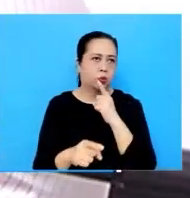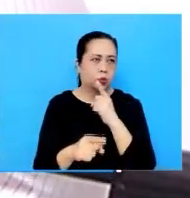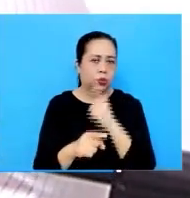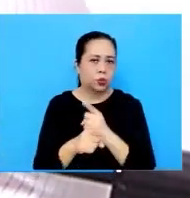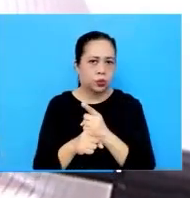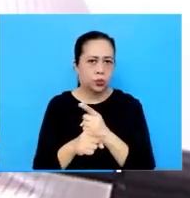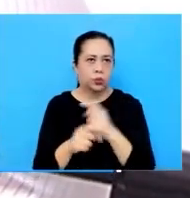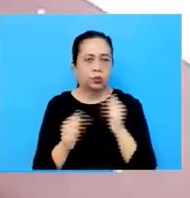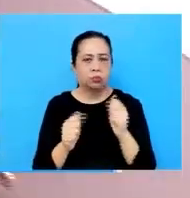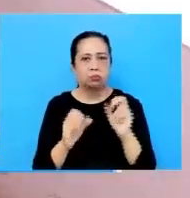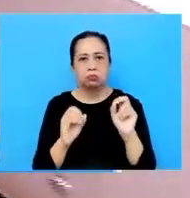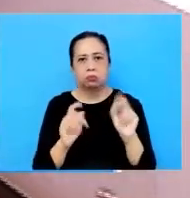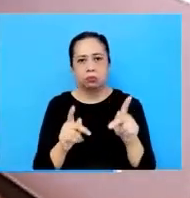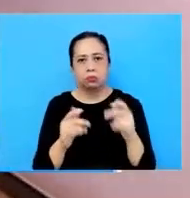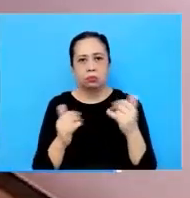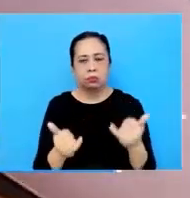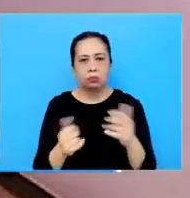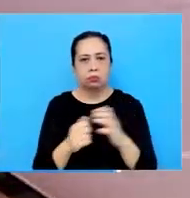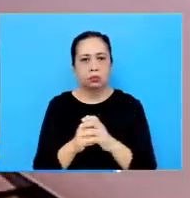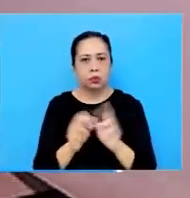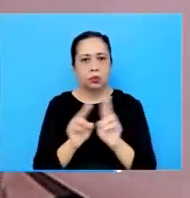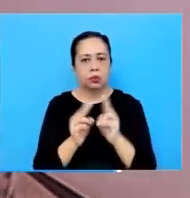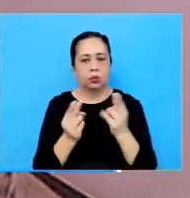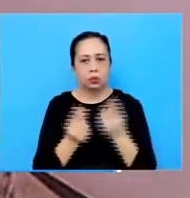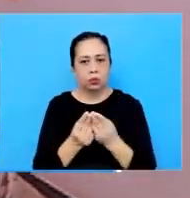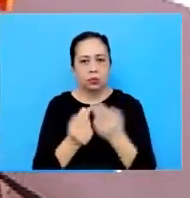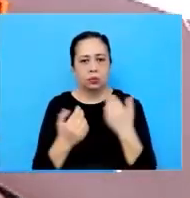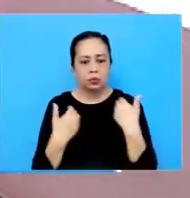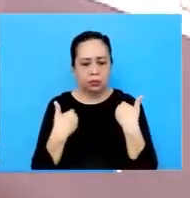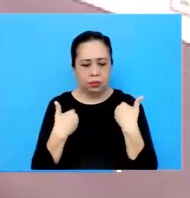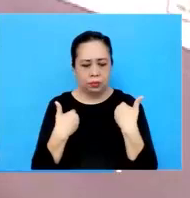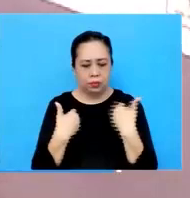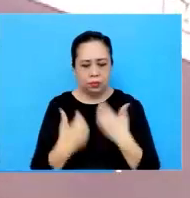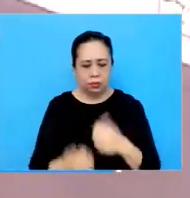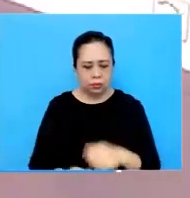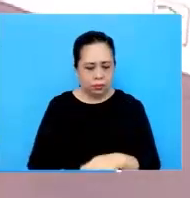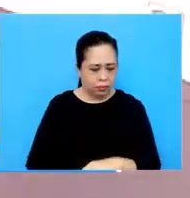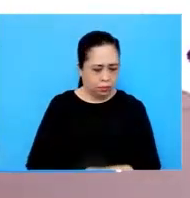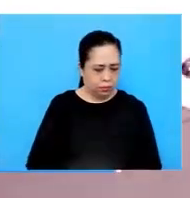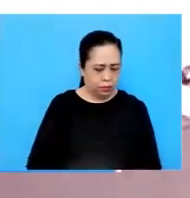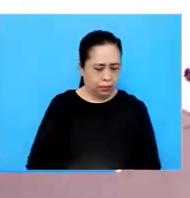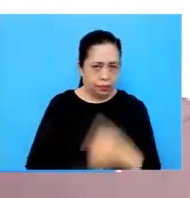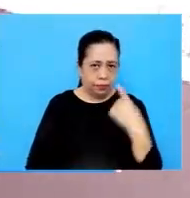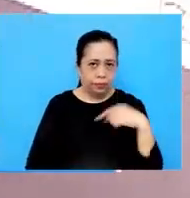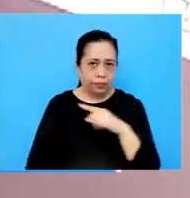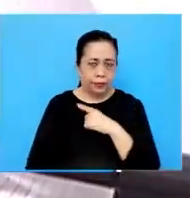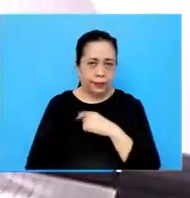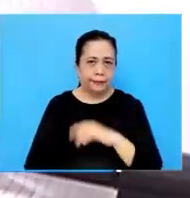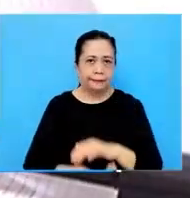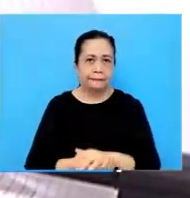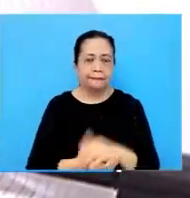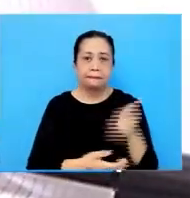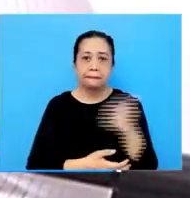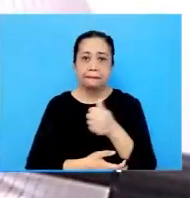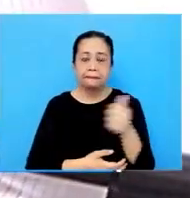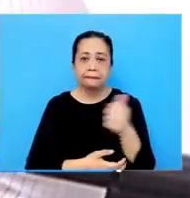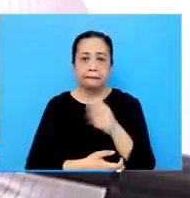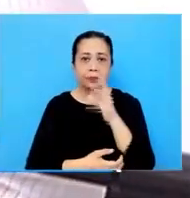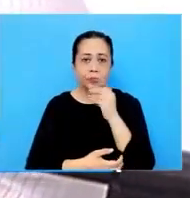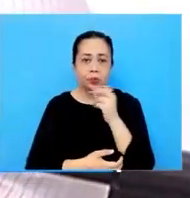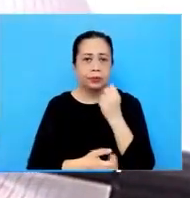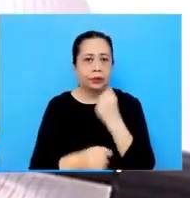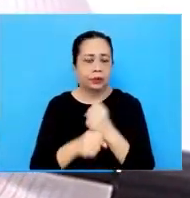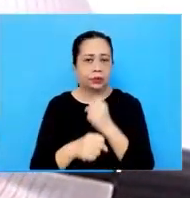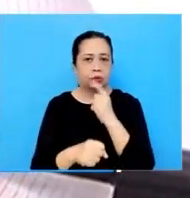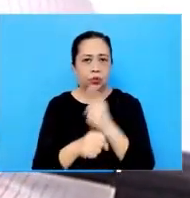na maayos po yung kanilang mga units at maganda po rin yun na balita para sa ating mga pasahero na ine-ensure po ng